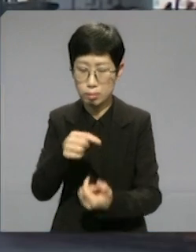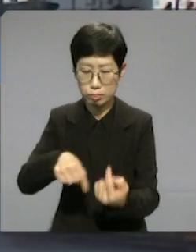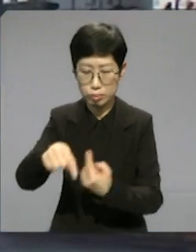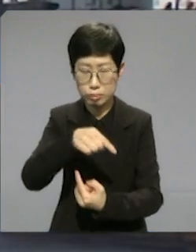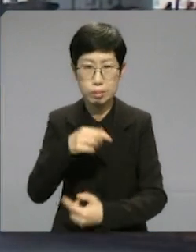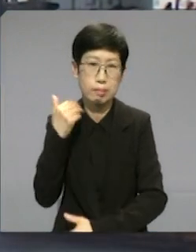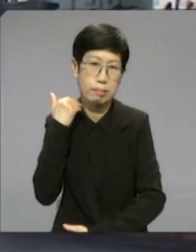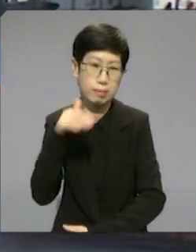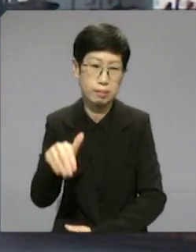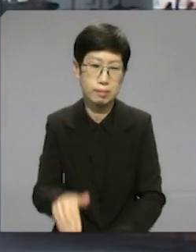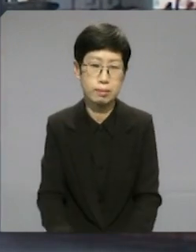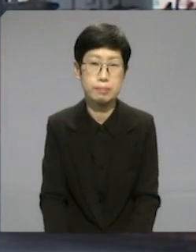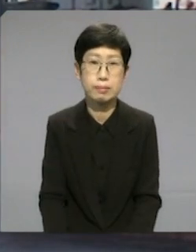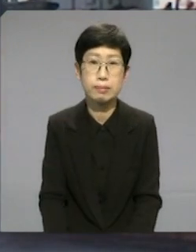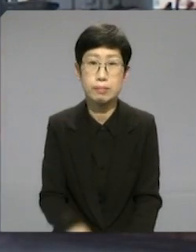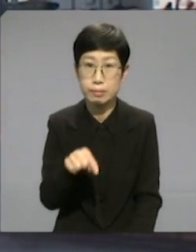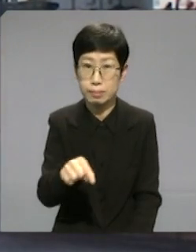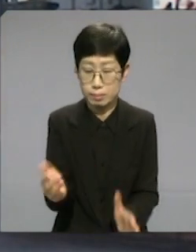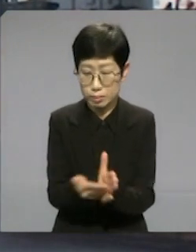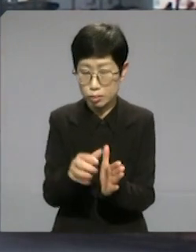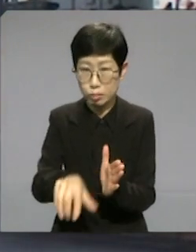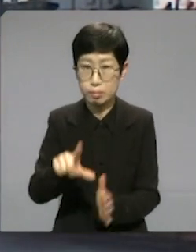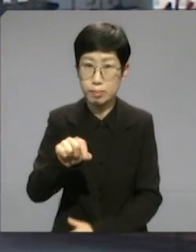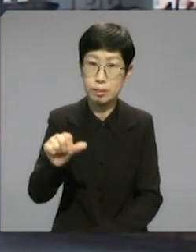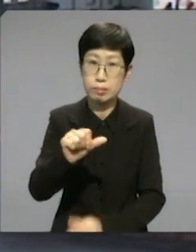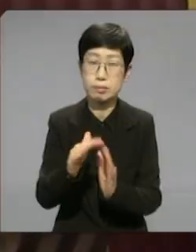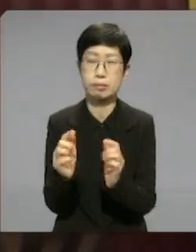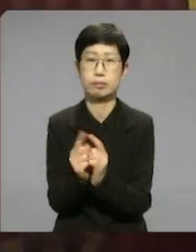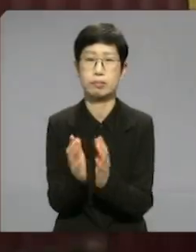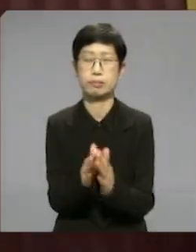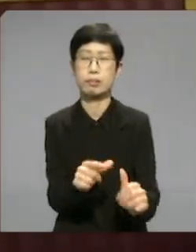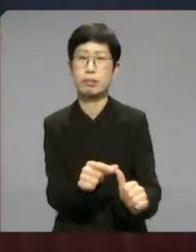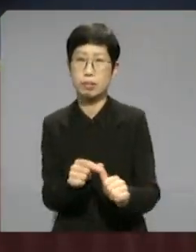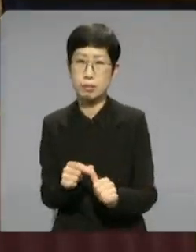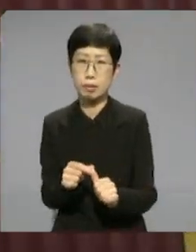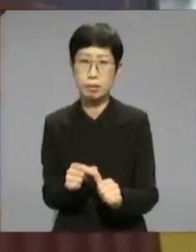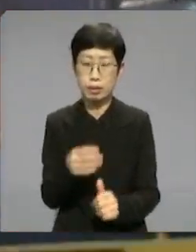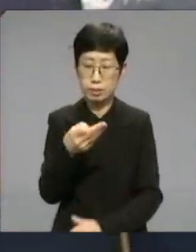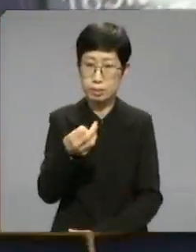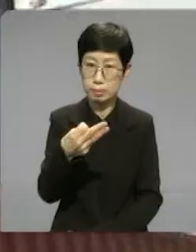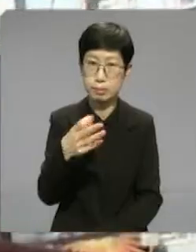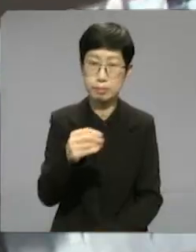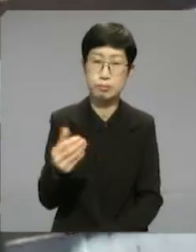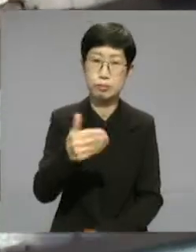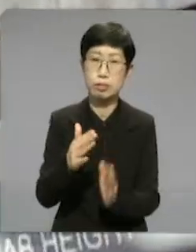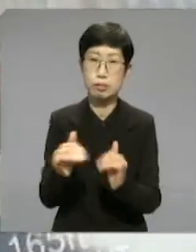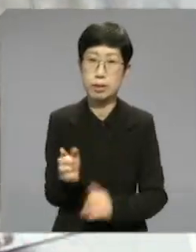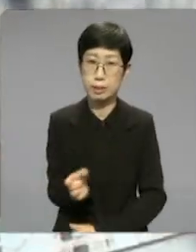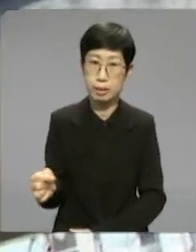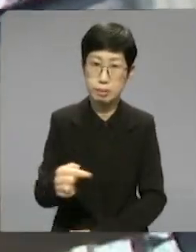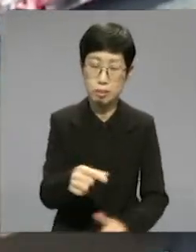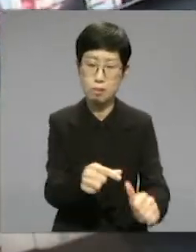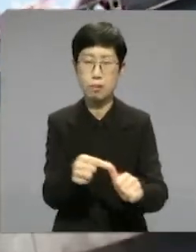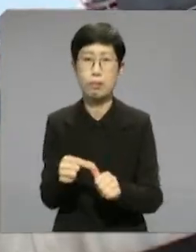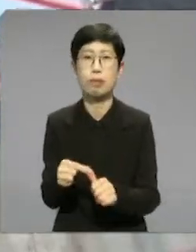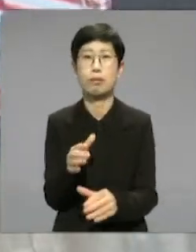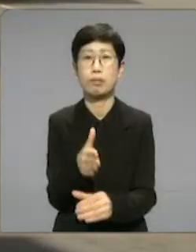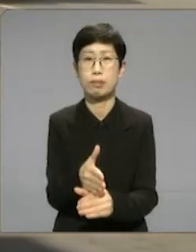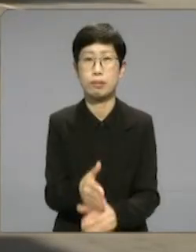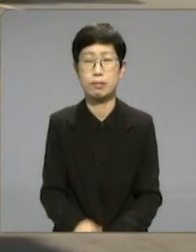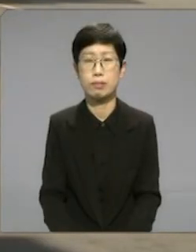폐쇄됐습니다 볼티모어 항은 15,000 여명을 직접 고용하고 13만 9천여명을 간접 고용하고